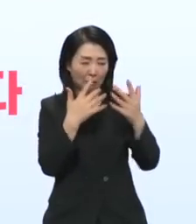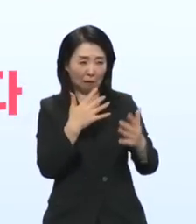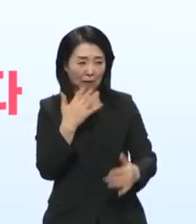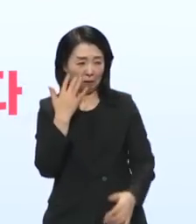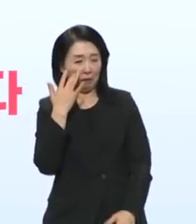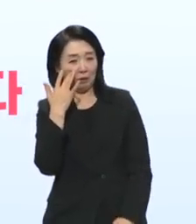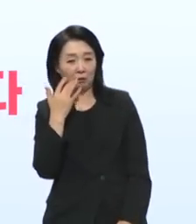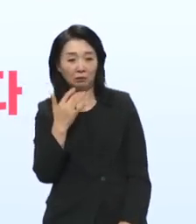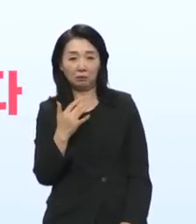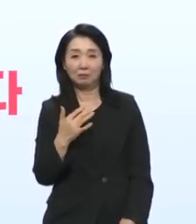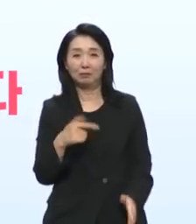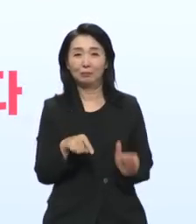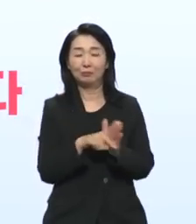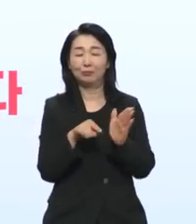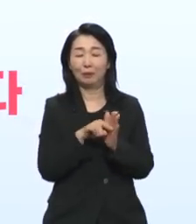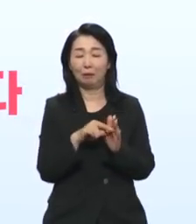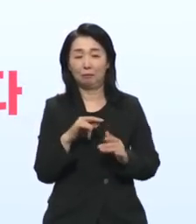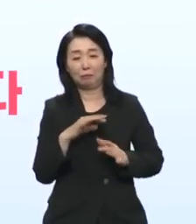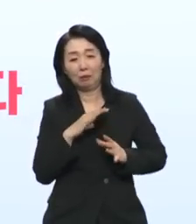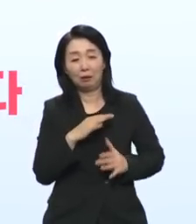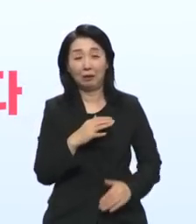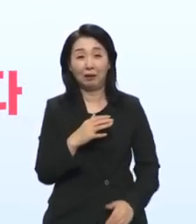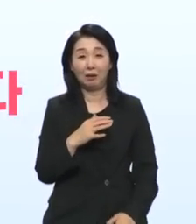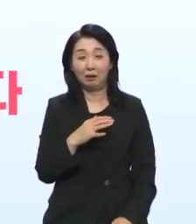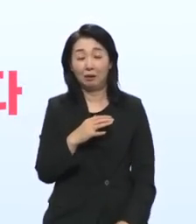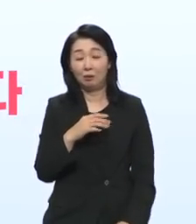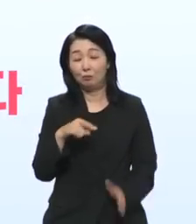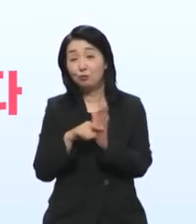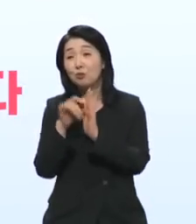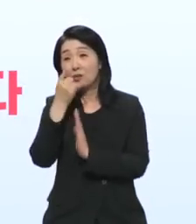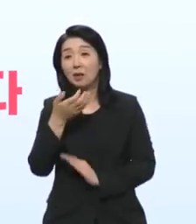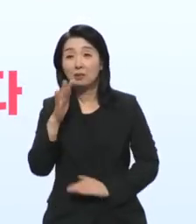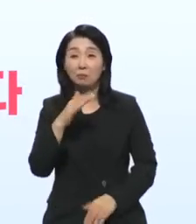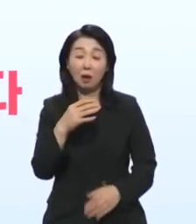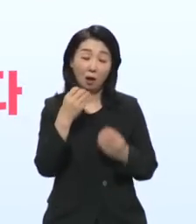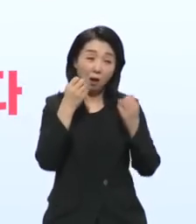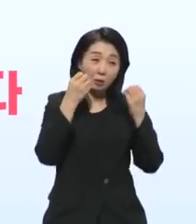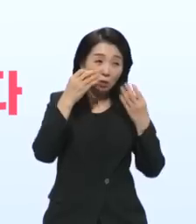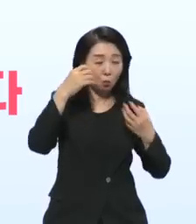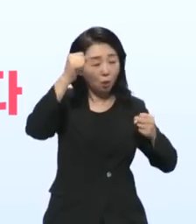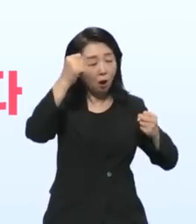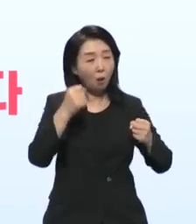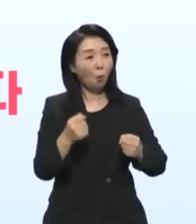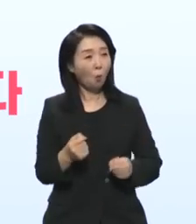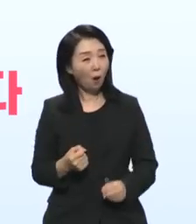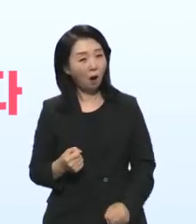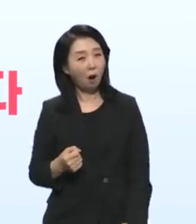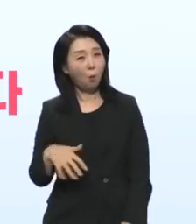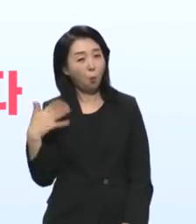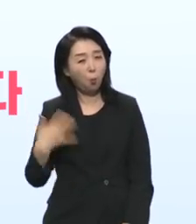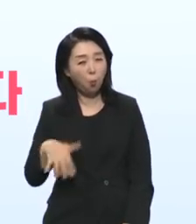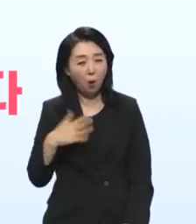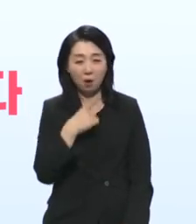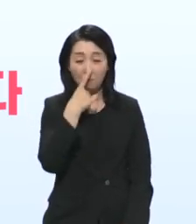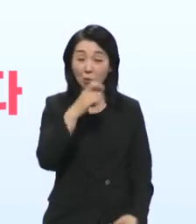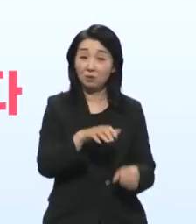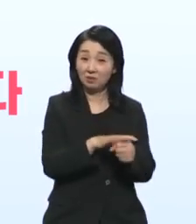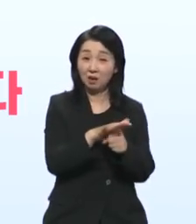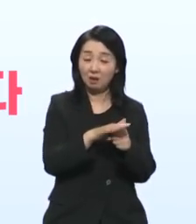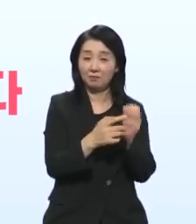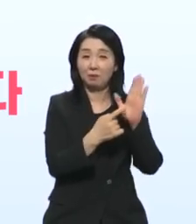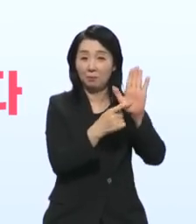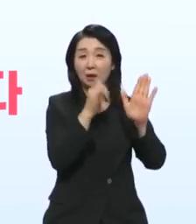이런 부정어도치 사랑한다 이런 감성으로도 보이거든요 사실이 논란 처음 나왔을 때도 누리꾼